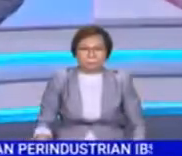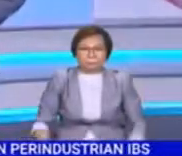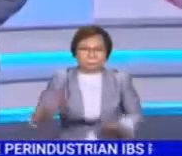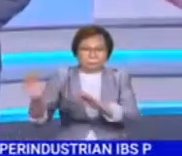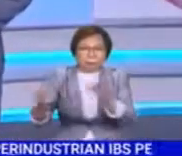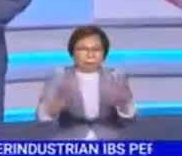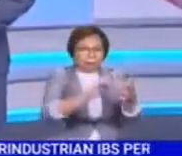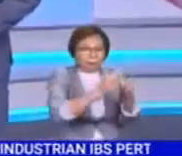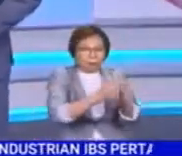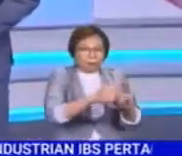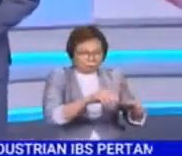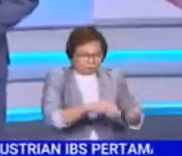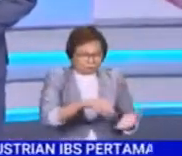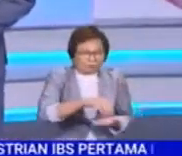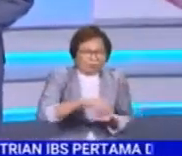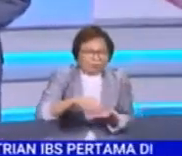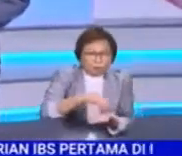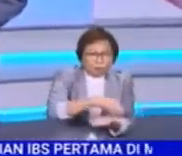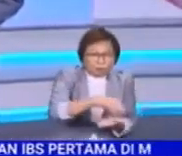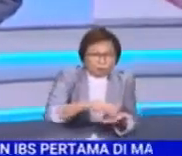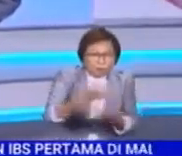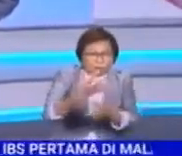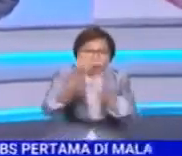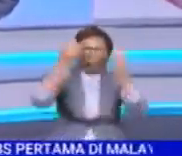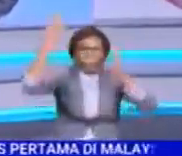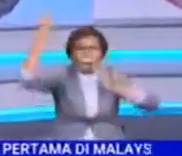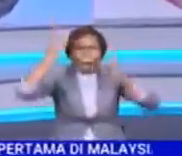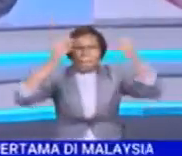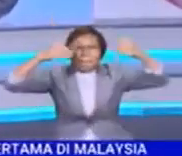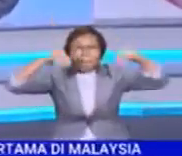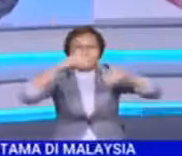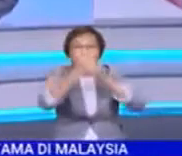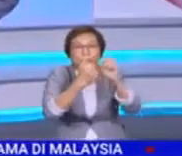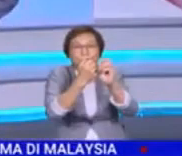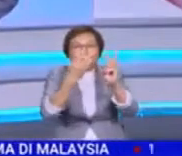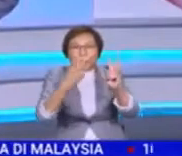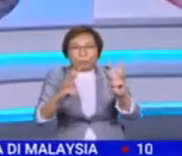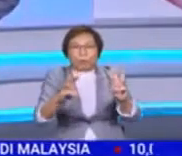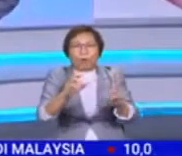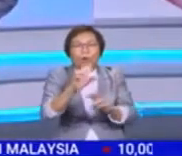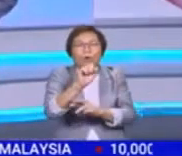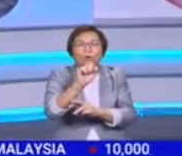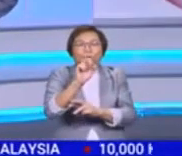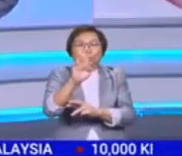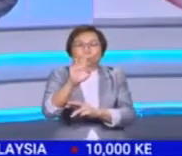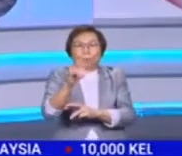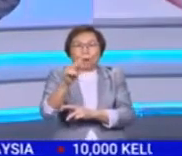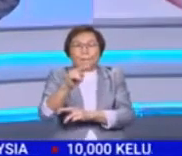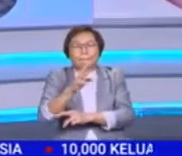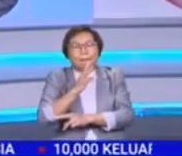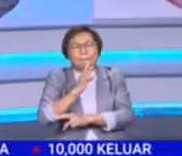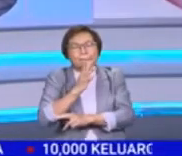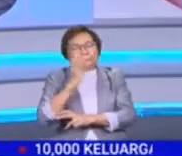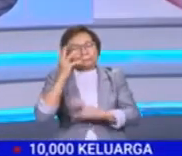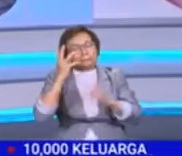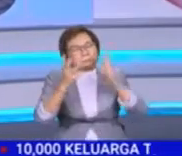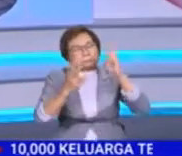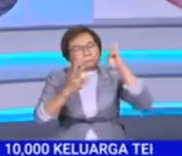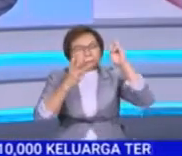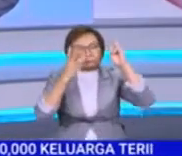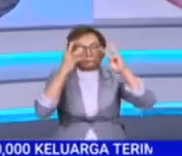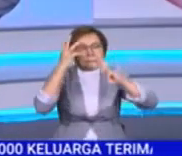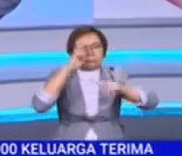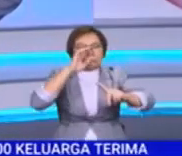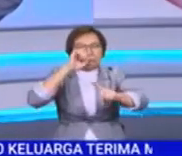Baik, beralih ke sukan catur. Juara Malaysia Masters 2016, Suman Subramaniam menzahirkan kegusaran berkenaan